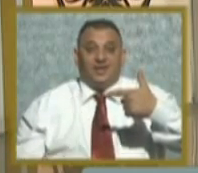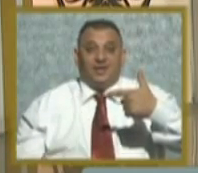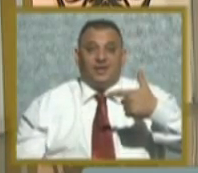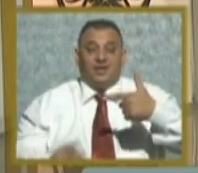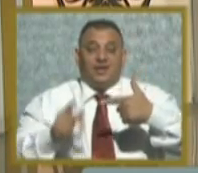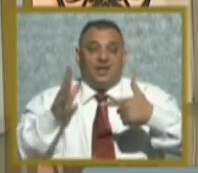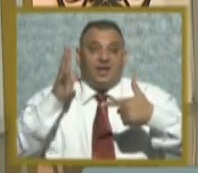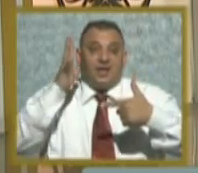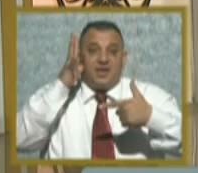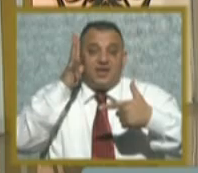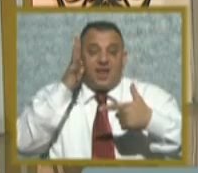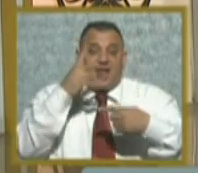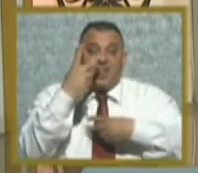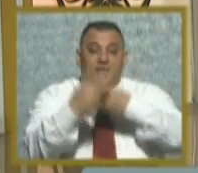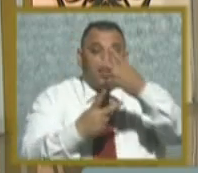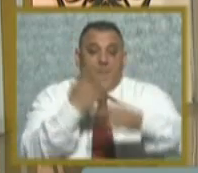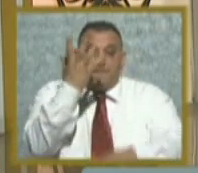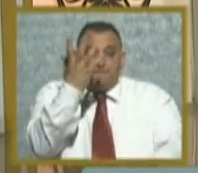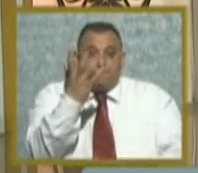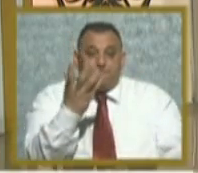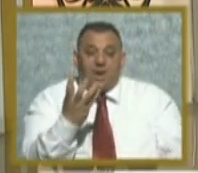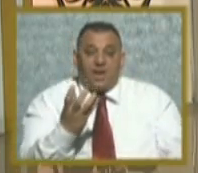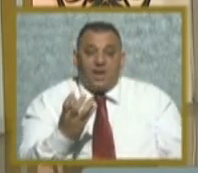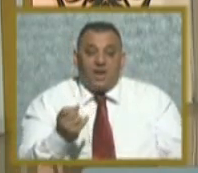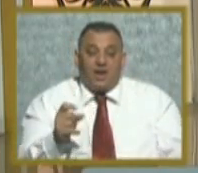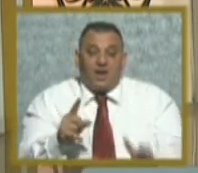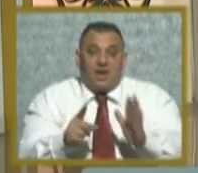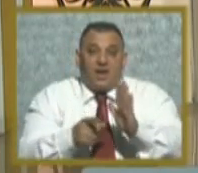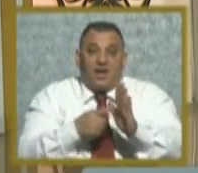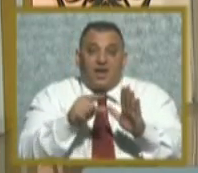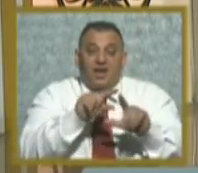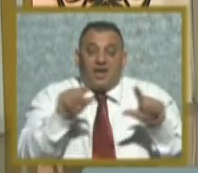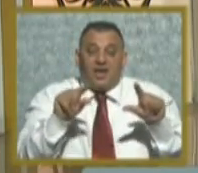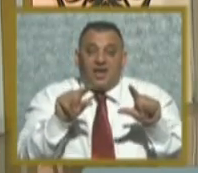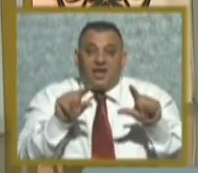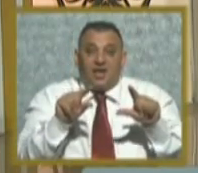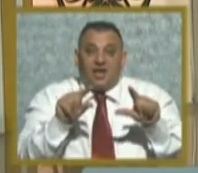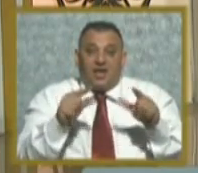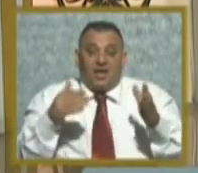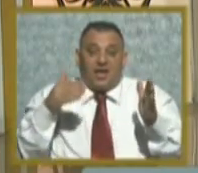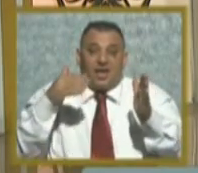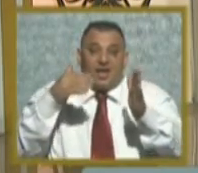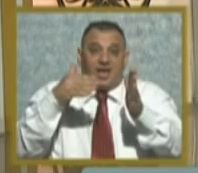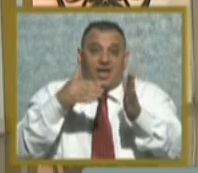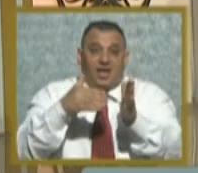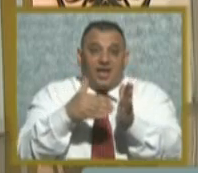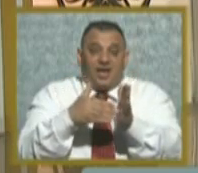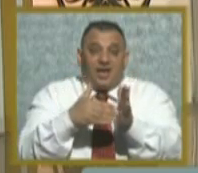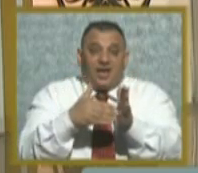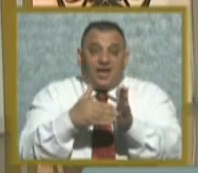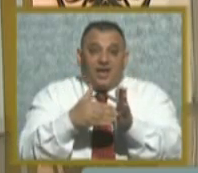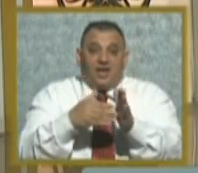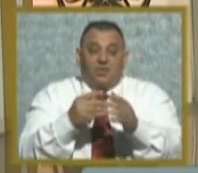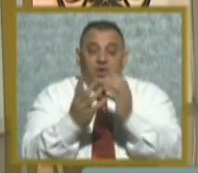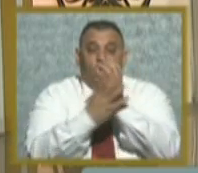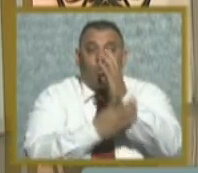صلاة القيام بالليل. أي. أنا أصلي القيام بس عادة في الأخير علشان